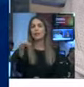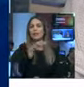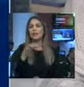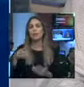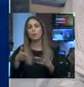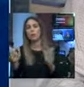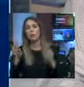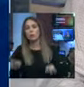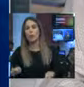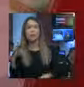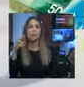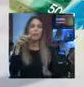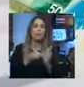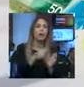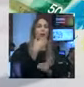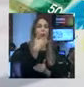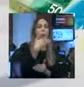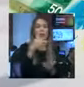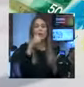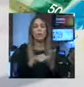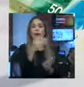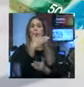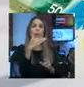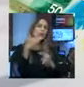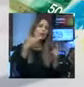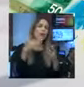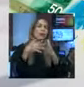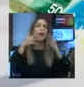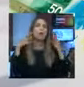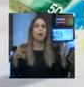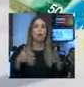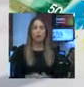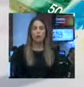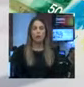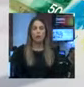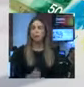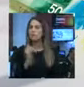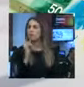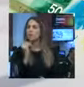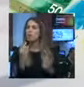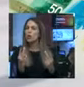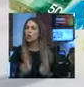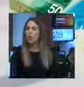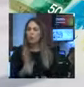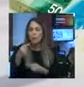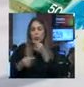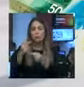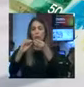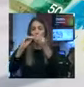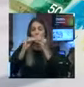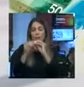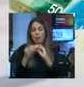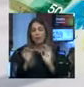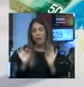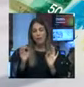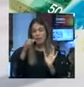מאשר לבנק לאומי, שבנק לאומי הוא השני בגודלו במערכת. מה זה אומר? שבתוך כמה שנים בכלל לא היו סניפים של בנקים? יהיו